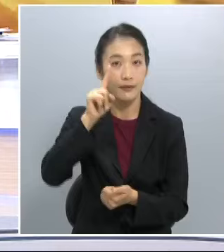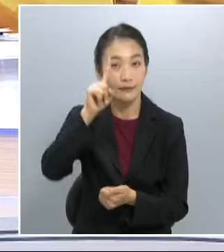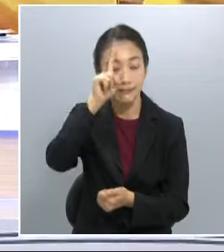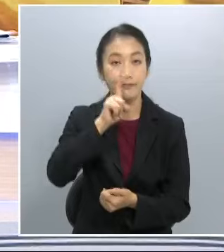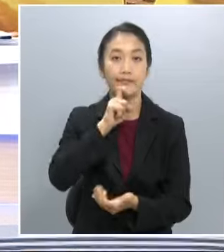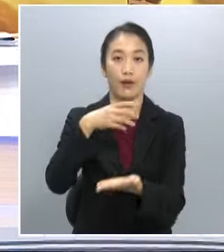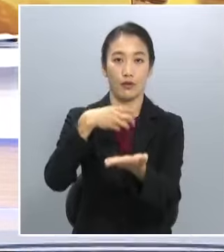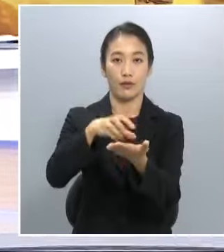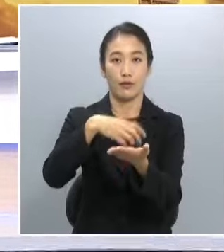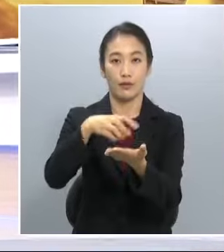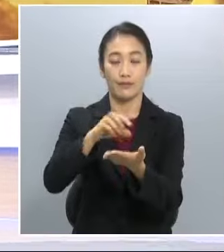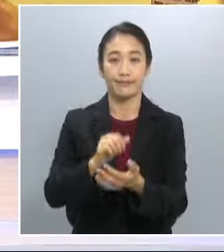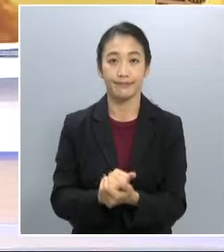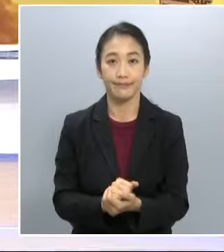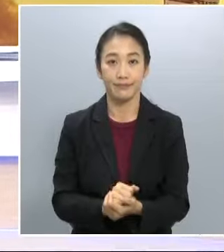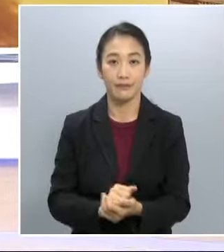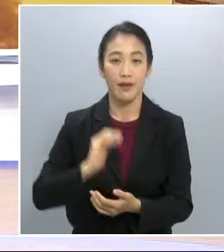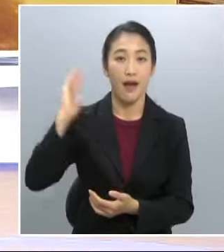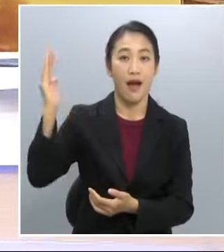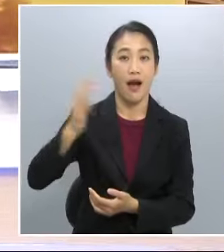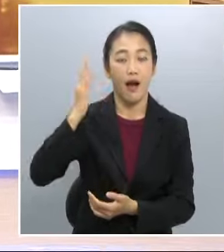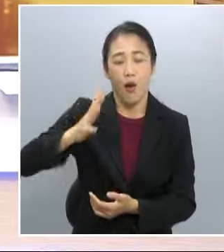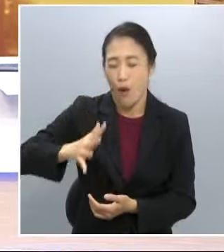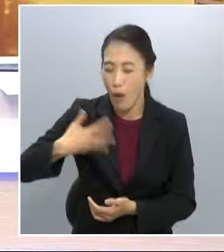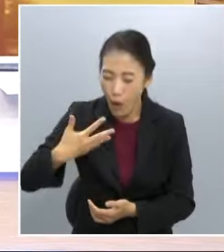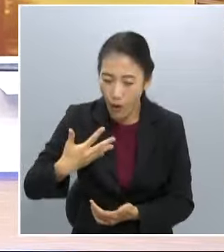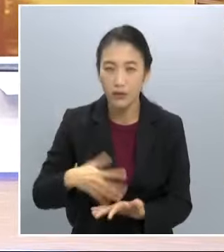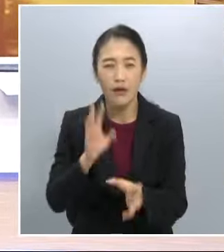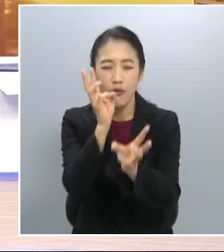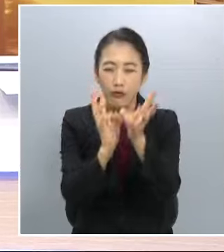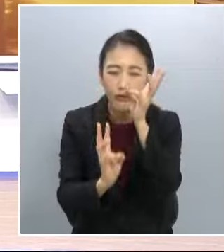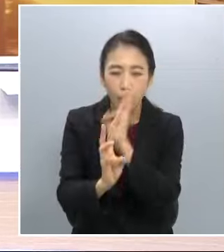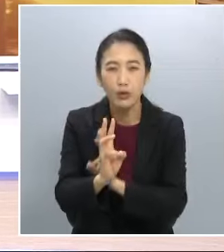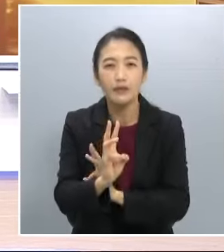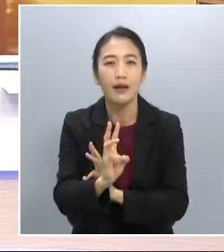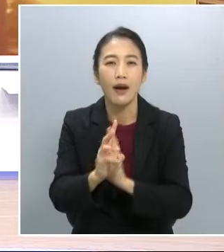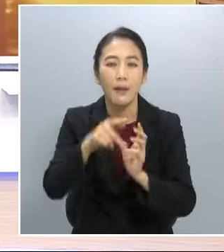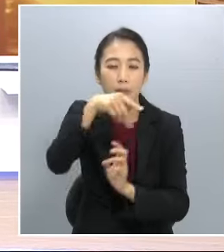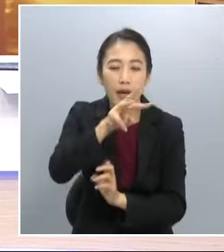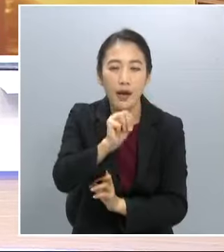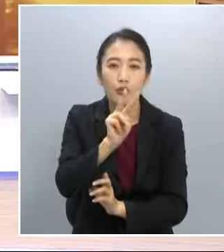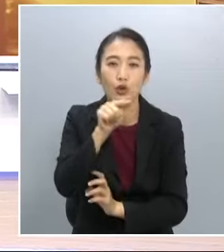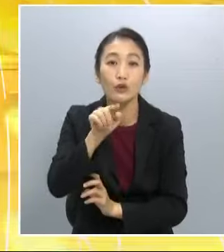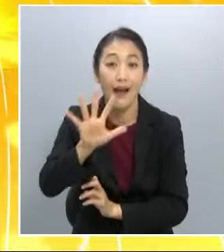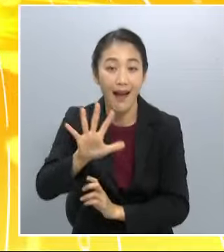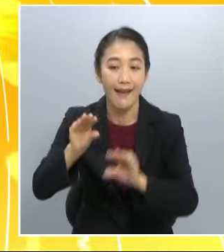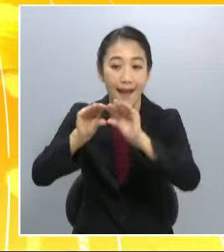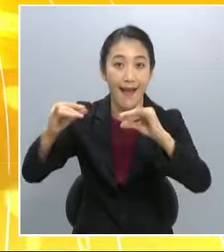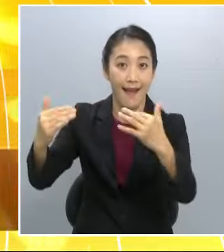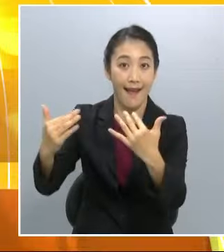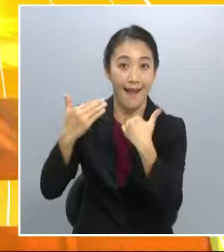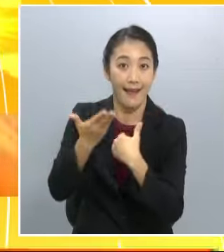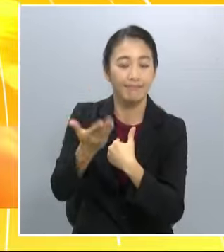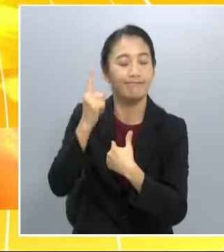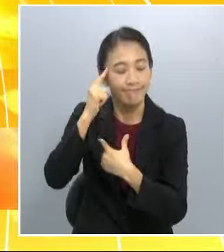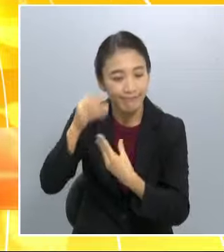เ้าอากาศร้อนและุ่ม pm 2.5แบบนี้แอรแียฝากความเย็นและความปลอดภัยเมาม้อ